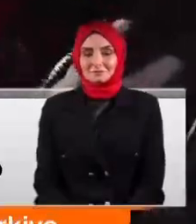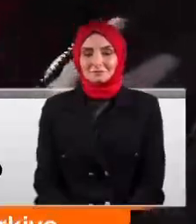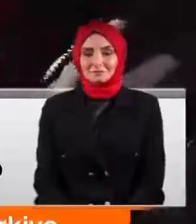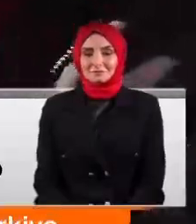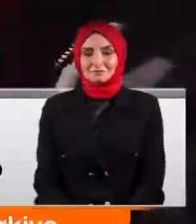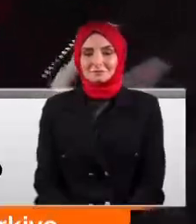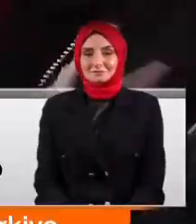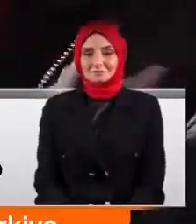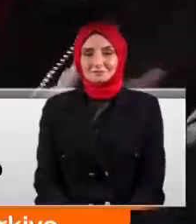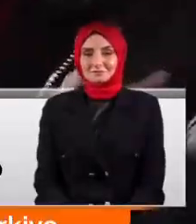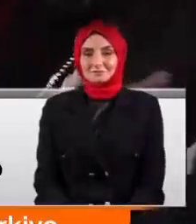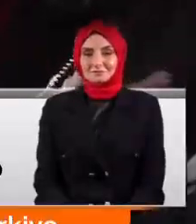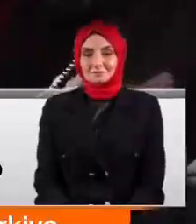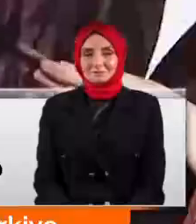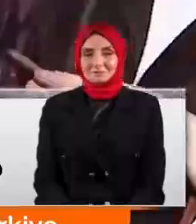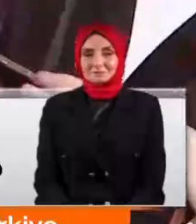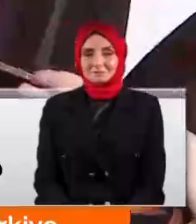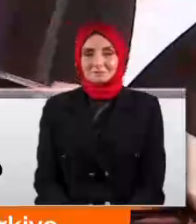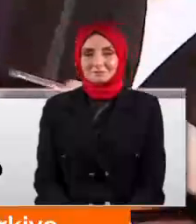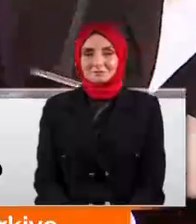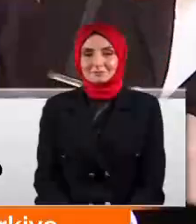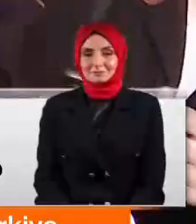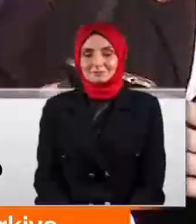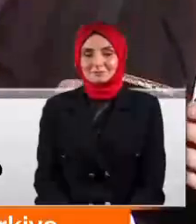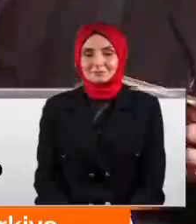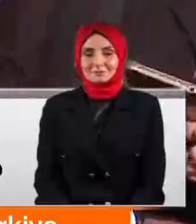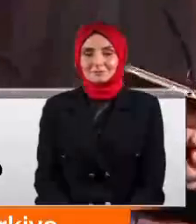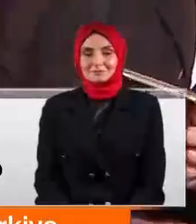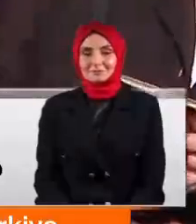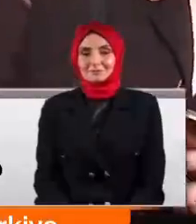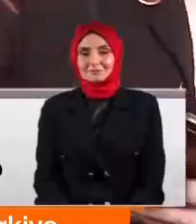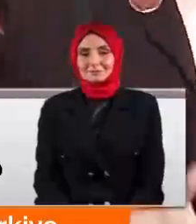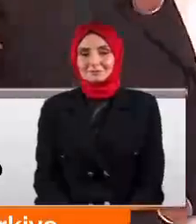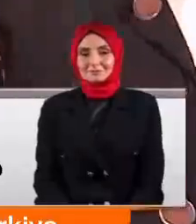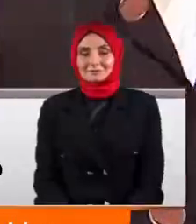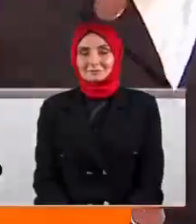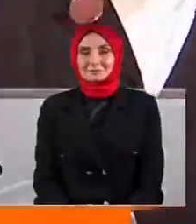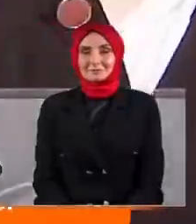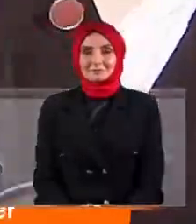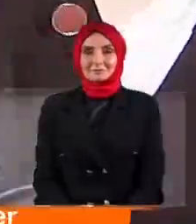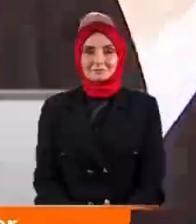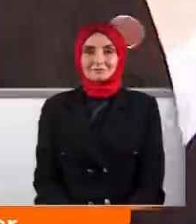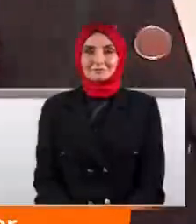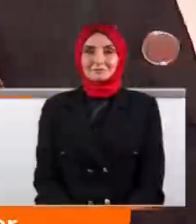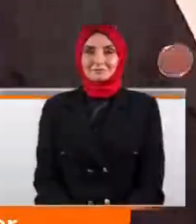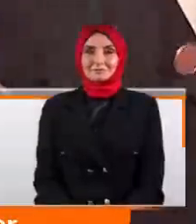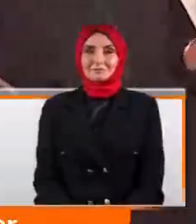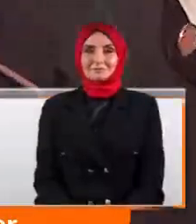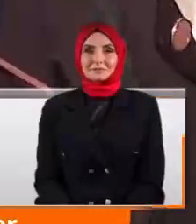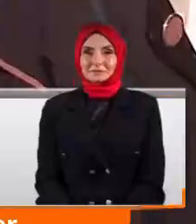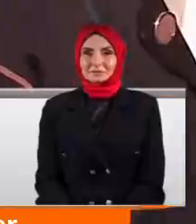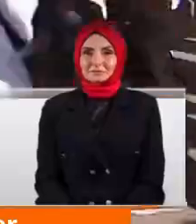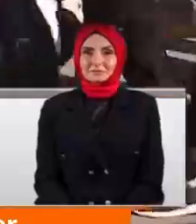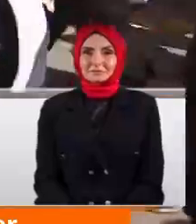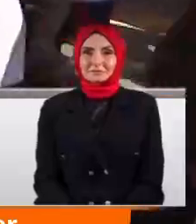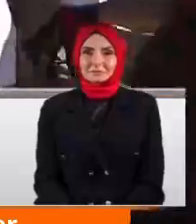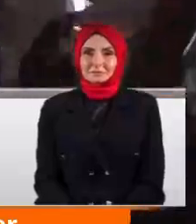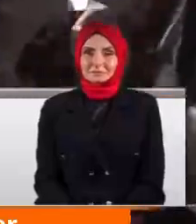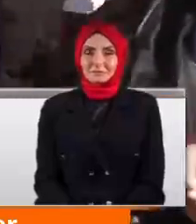tarihimiz bence her Türk gencinin bilmesi gerekiyor. Mutluyuz, sevinçliyiz. İnşallah nice yüz senelerimiz olur. Yüzlere, binlere doğru